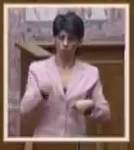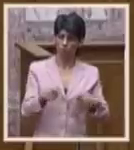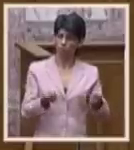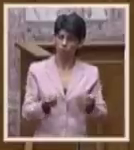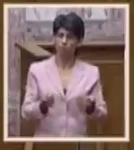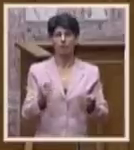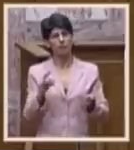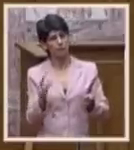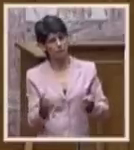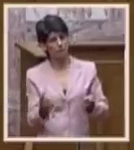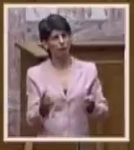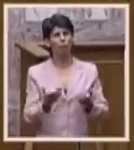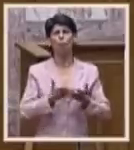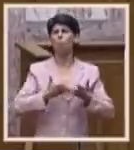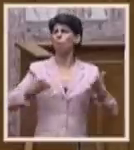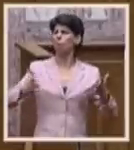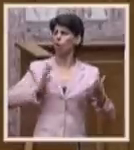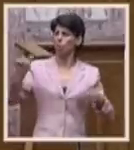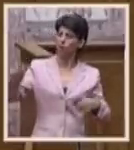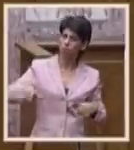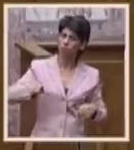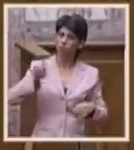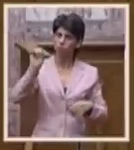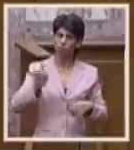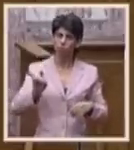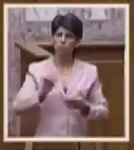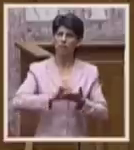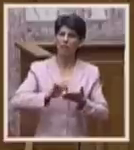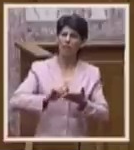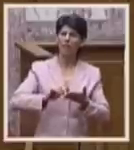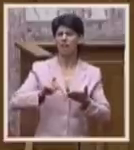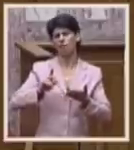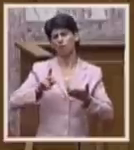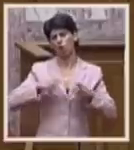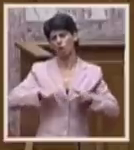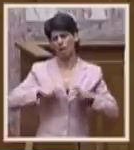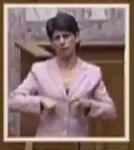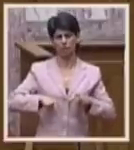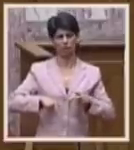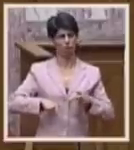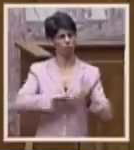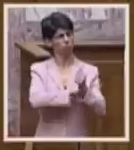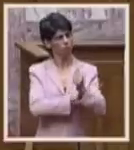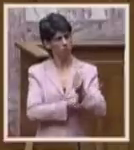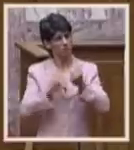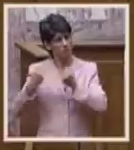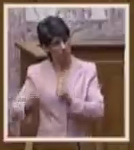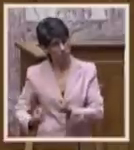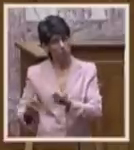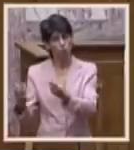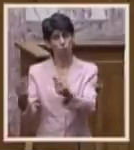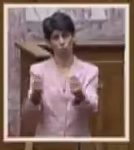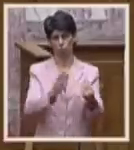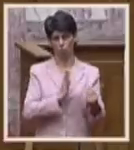είτε από μεγαλοπαράγοντες, μέχρι και από μια γραφειοκρατία, συντεχνίες, προνομιούχους σε βάρος των